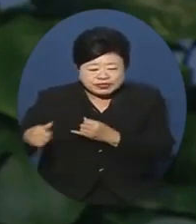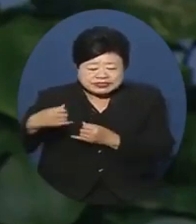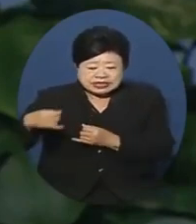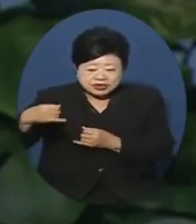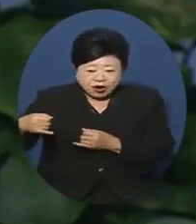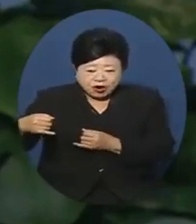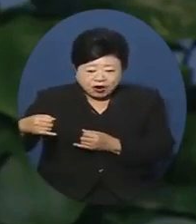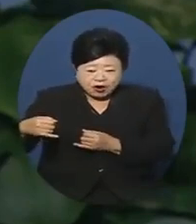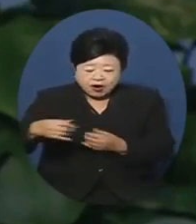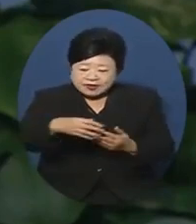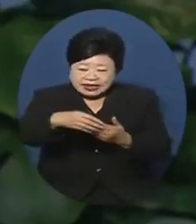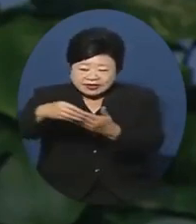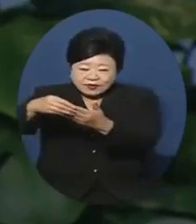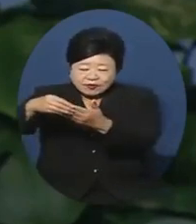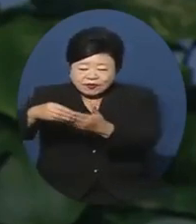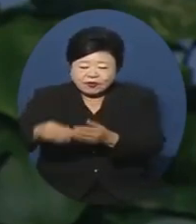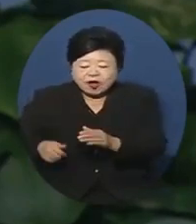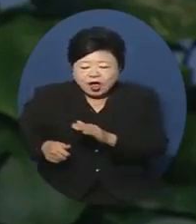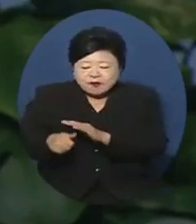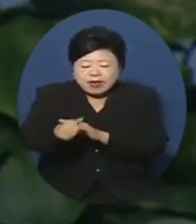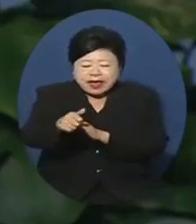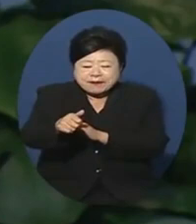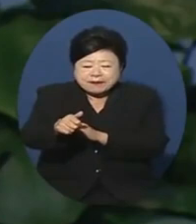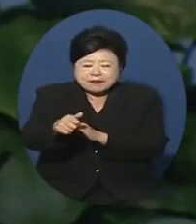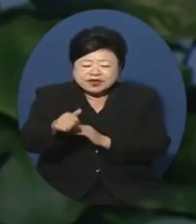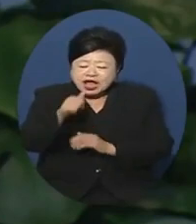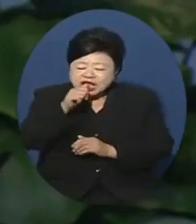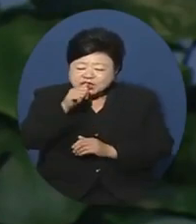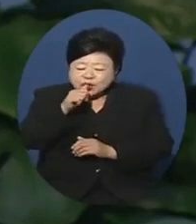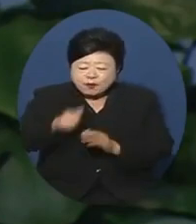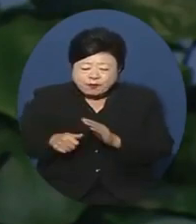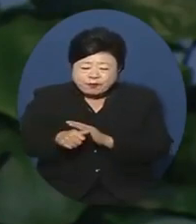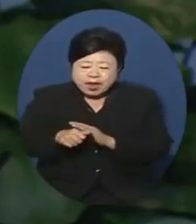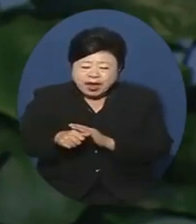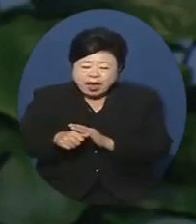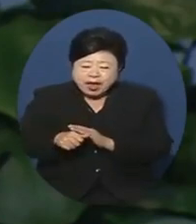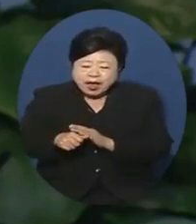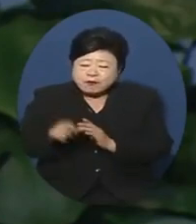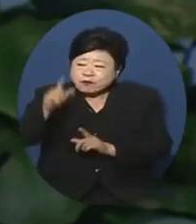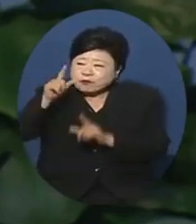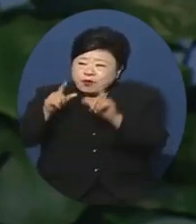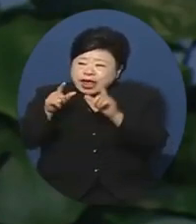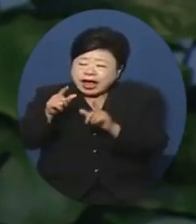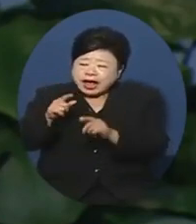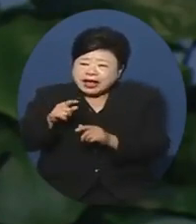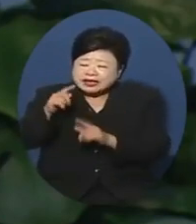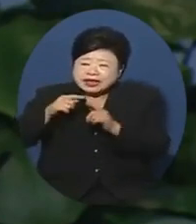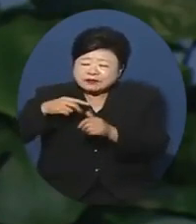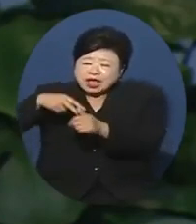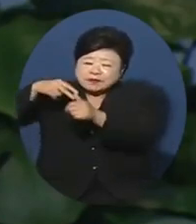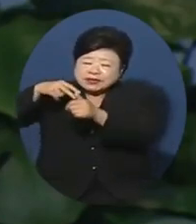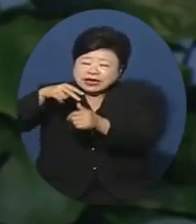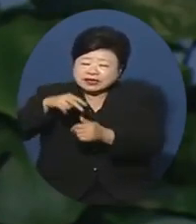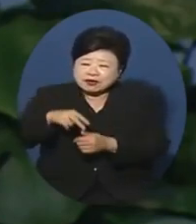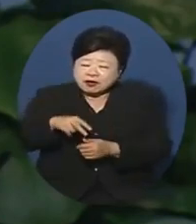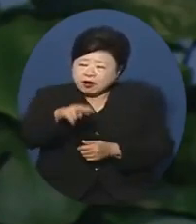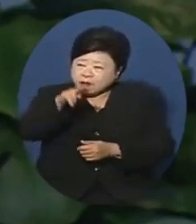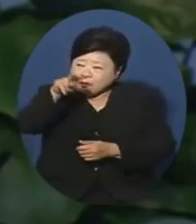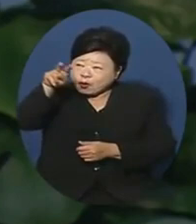그 뱀에 달린 뱀의 형상으로 나무에